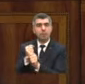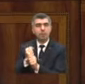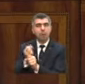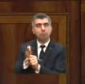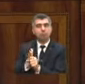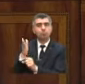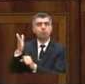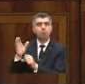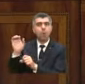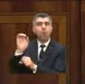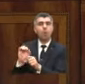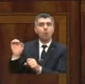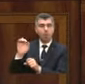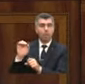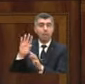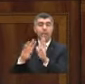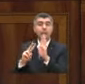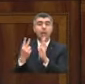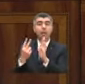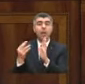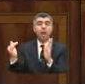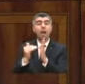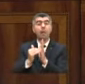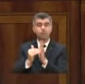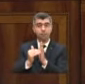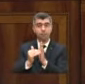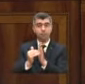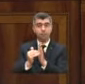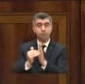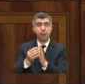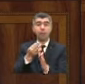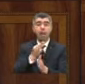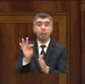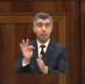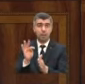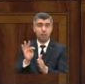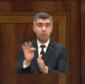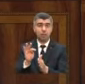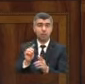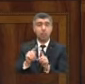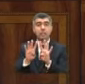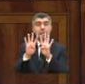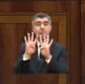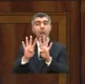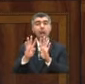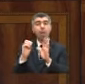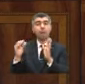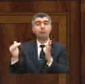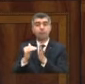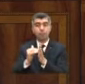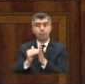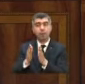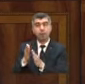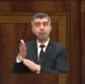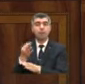الحكومة، عندنا 12,000 طبيب يمارس في القطاع العام، في فرنسا فقط هاجرت 8,000 طبيب مغربي يمارس في